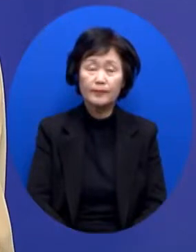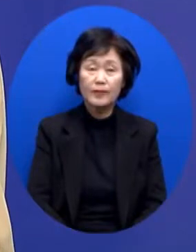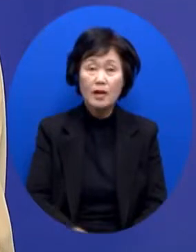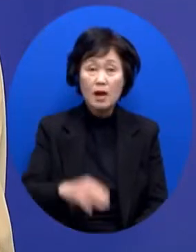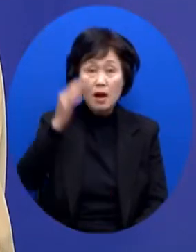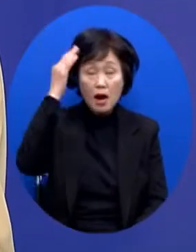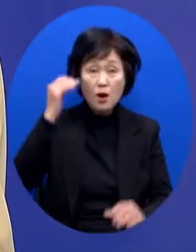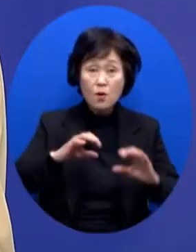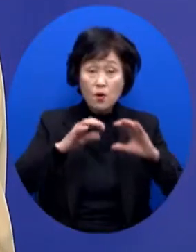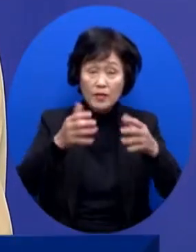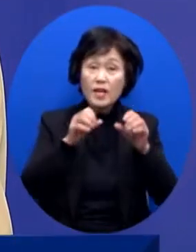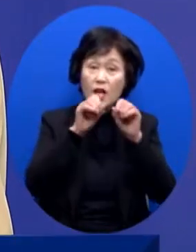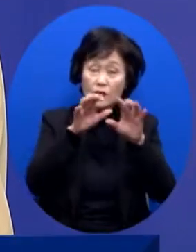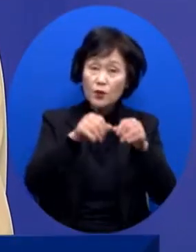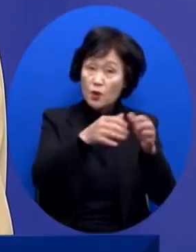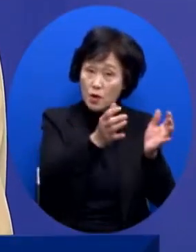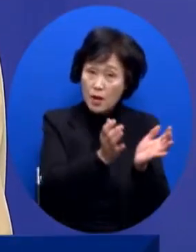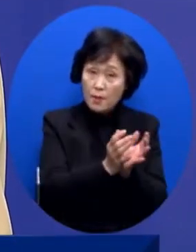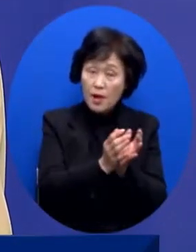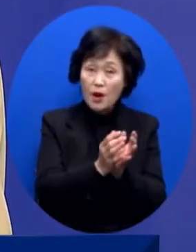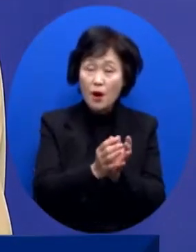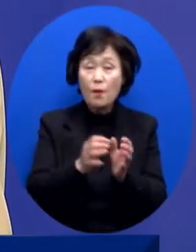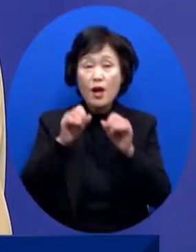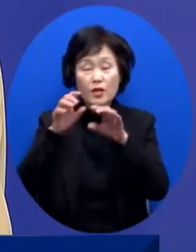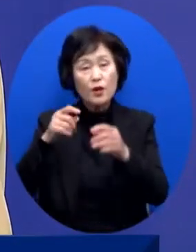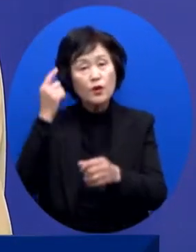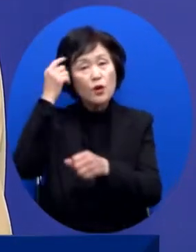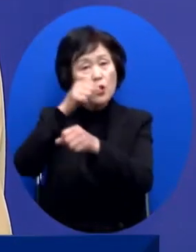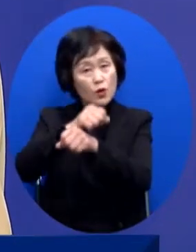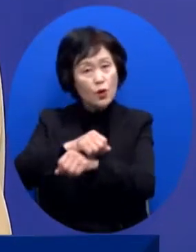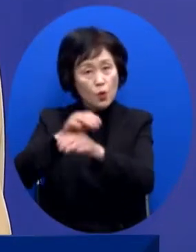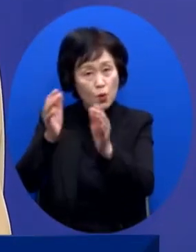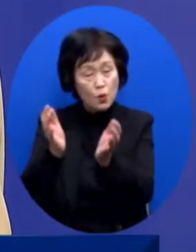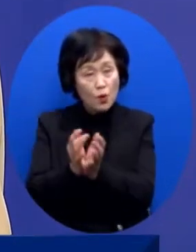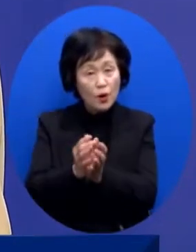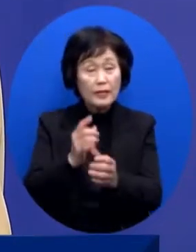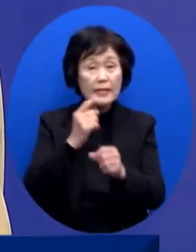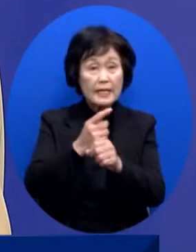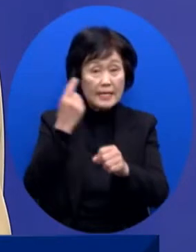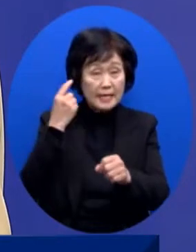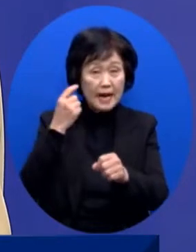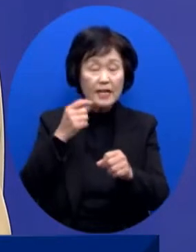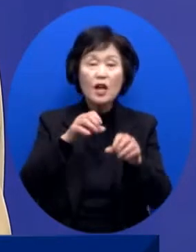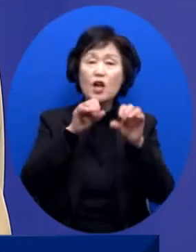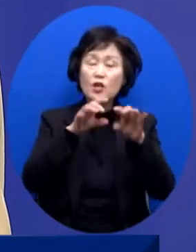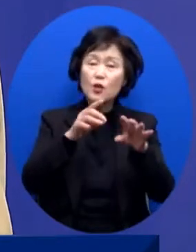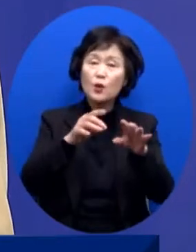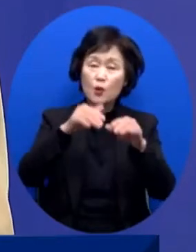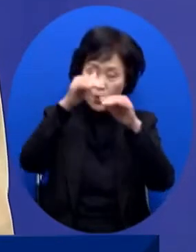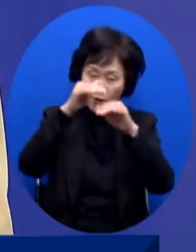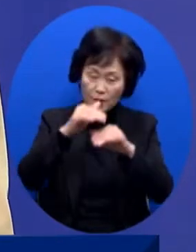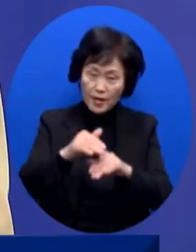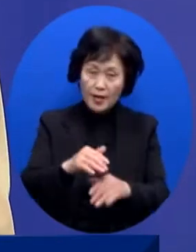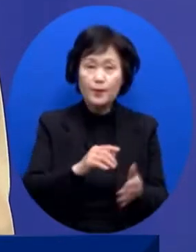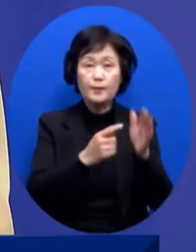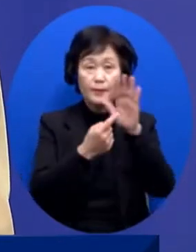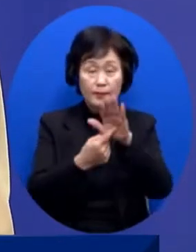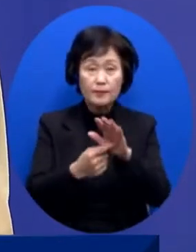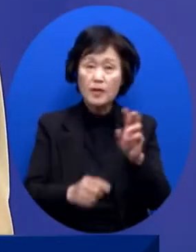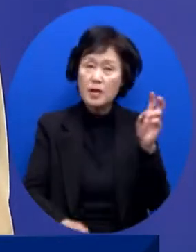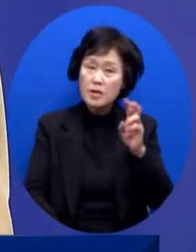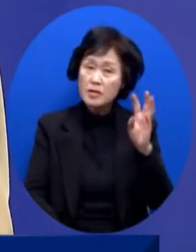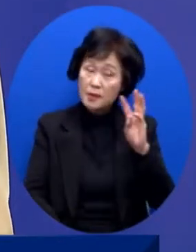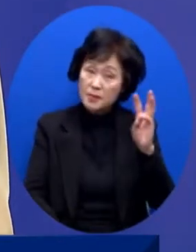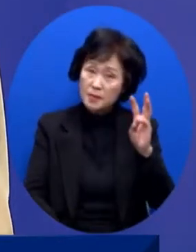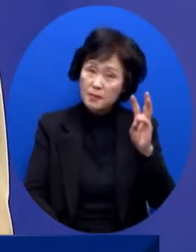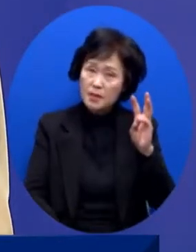한국 세제 선교 협의회 와 한국 성규 연구원이 지난해 한국 선교 현황 거에 발표했습니다 2 30대 선교사